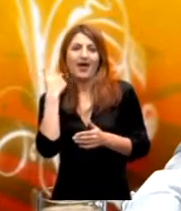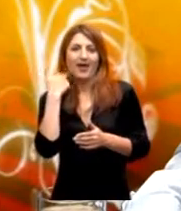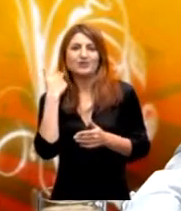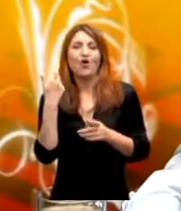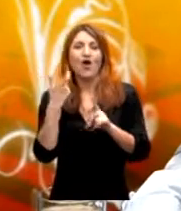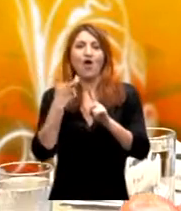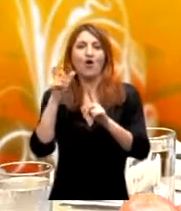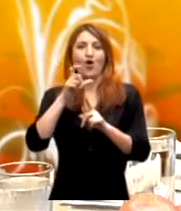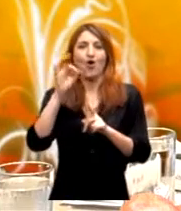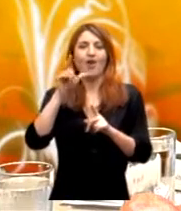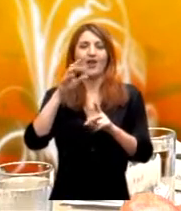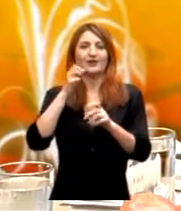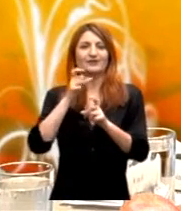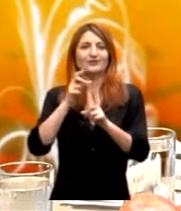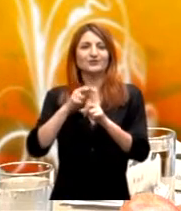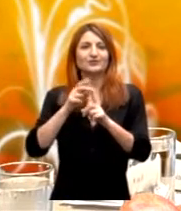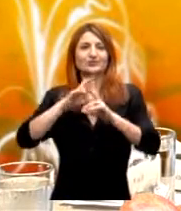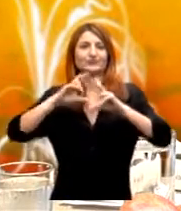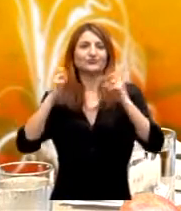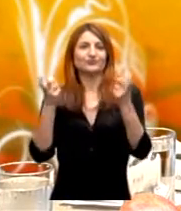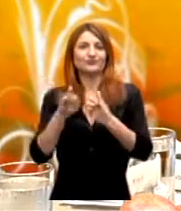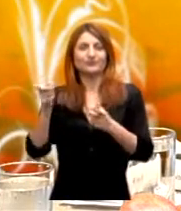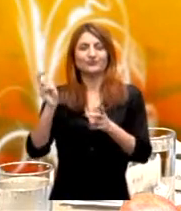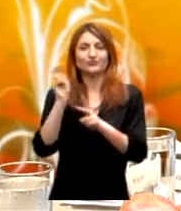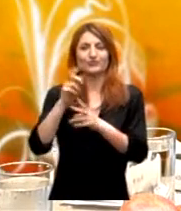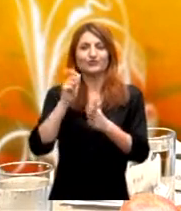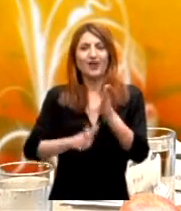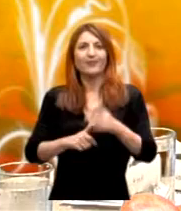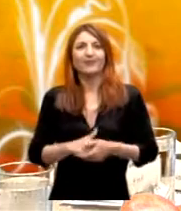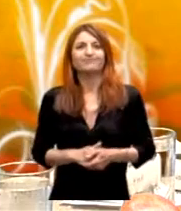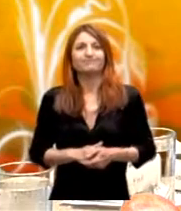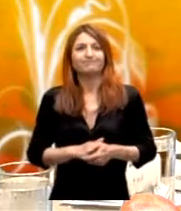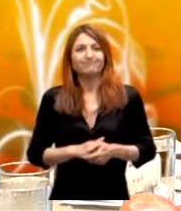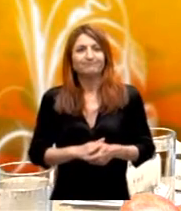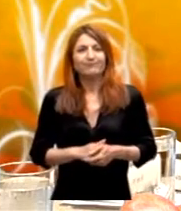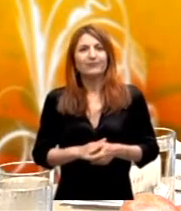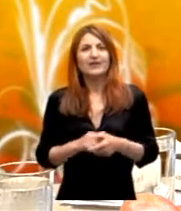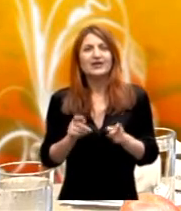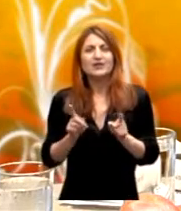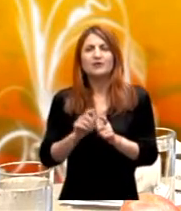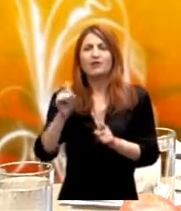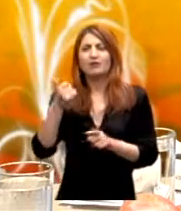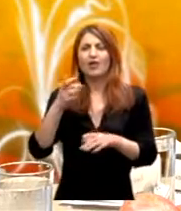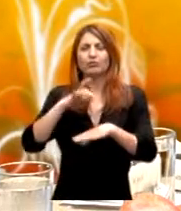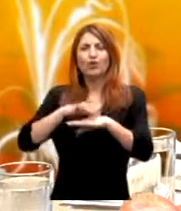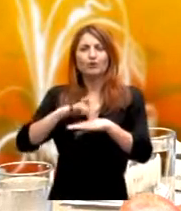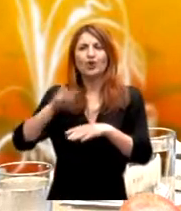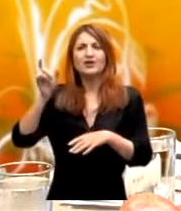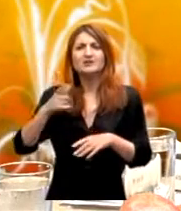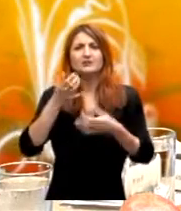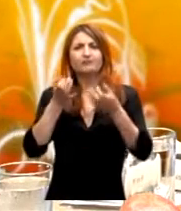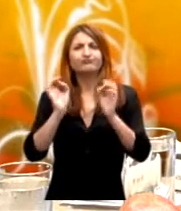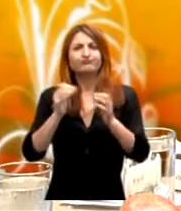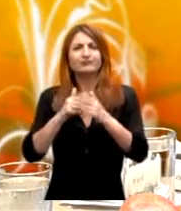naš sljedeći gost, Josip Terentuta, je imao čast biti sa jednom našom doktoricom, magistrom nutricionizma, koja je isto